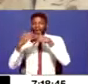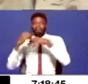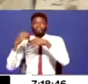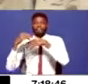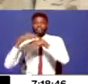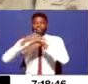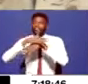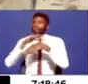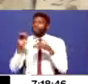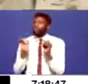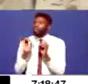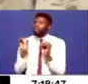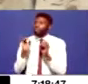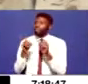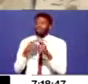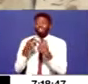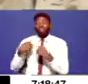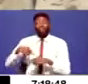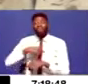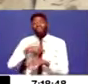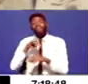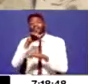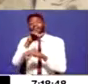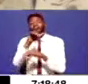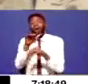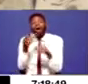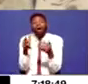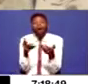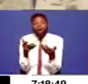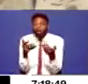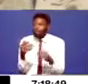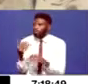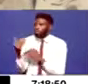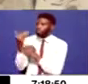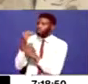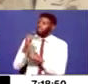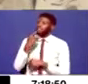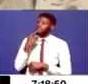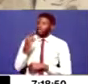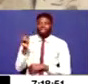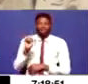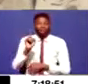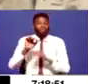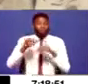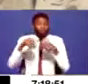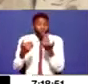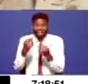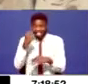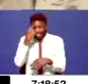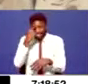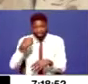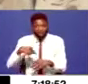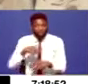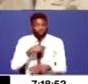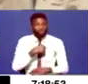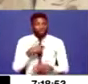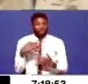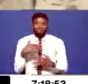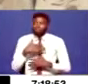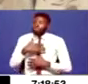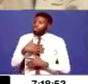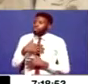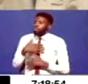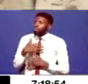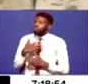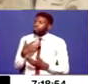Tukamuuliza na kutibu tunaweza mtibu aje, labda Nairobi ama India. Sasa tukashtuka, tukashindwa tutafanya